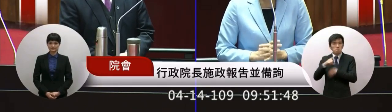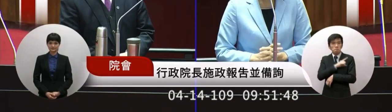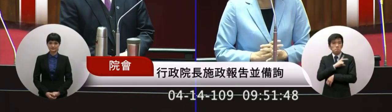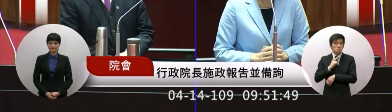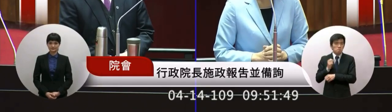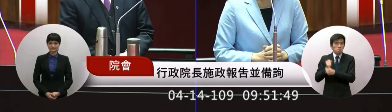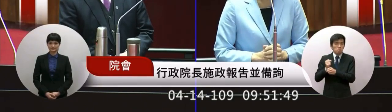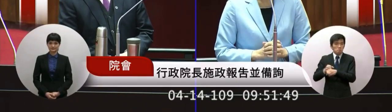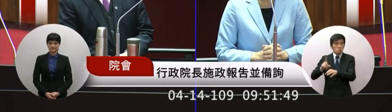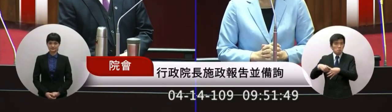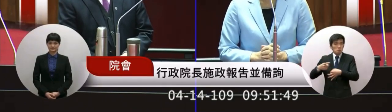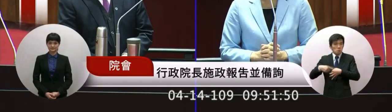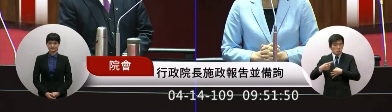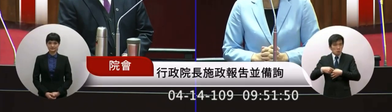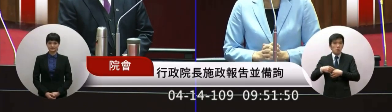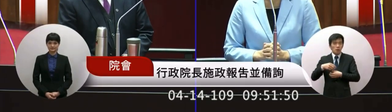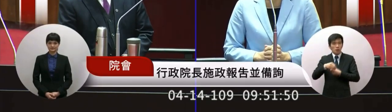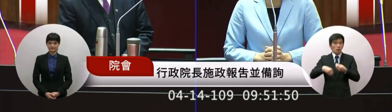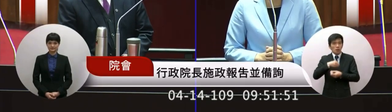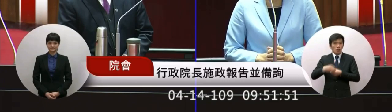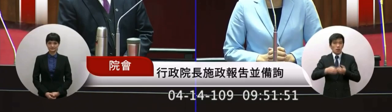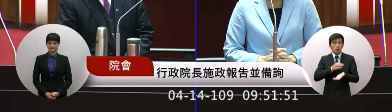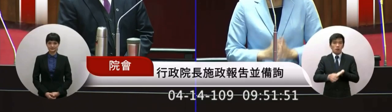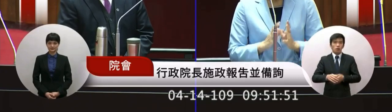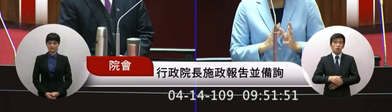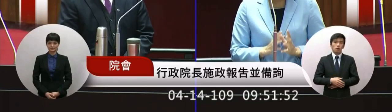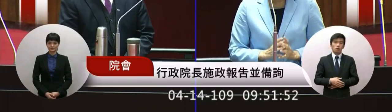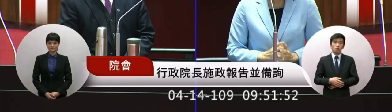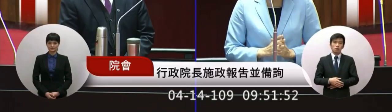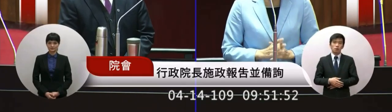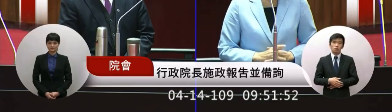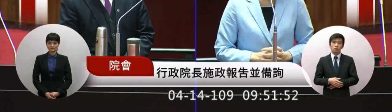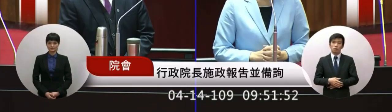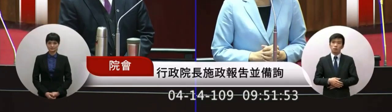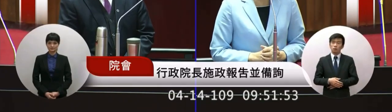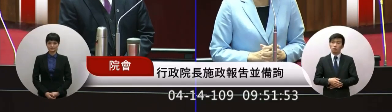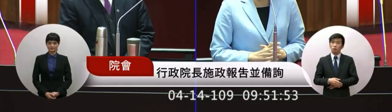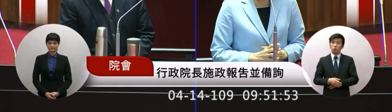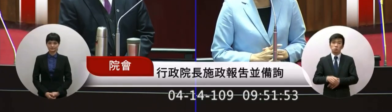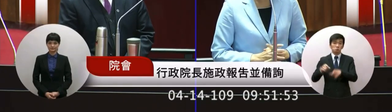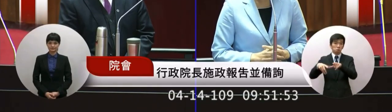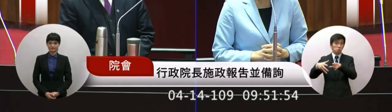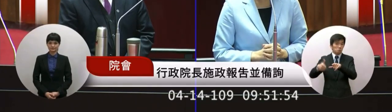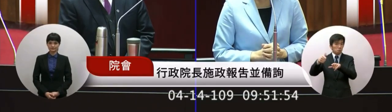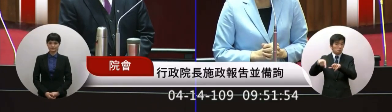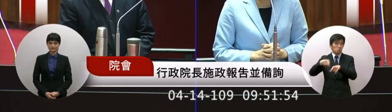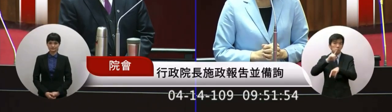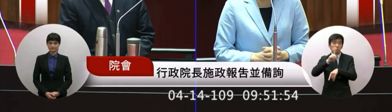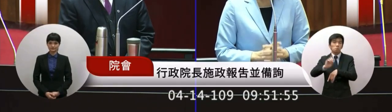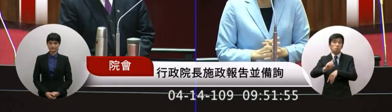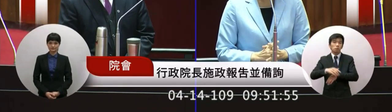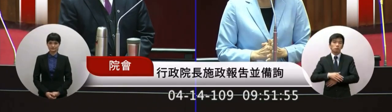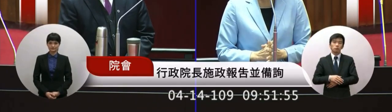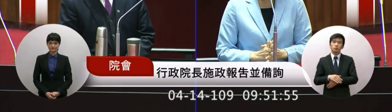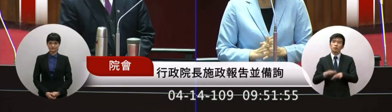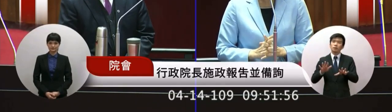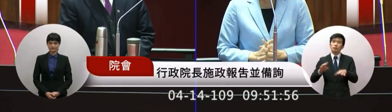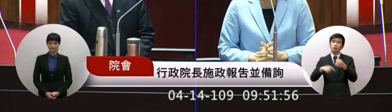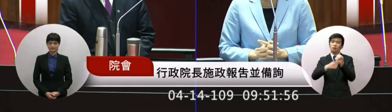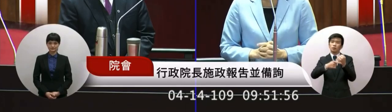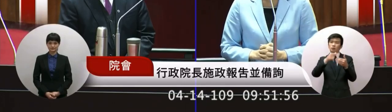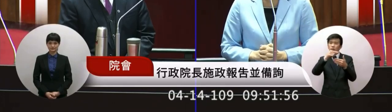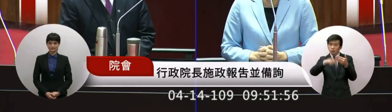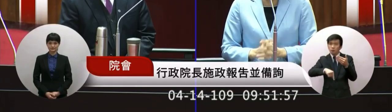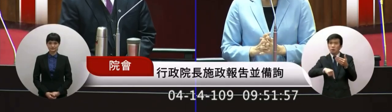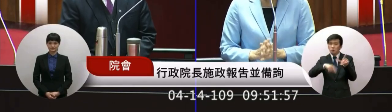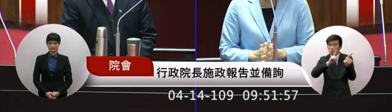弥补减少的收入，才能支应生活之所需。那雇主怎么反应呢？他说，目前的法规啊，支付劳工的